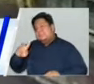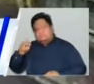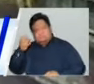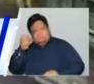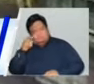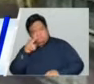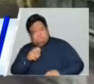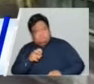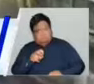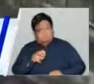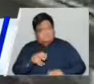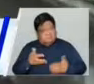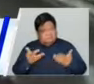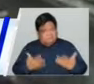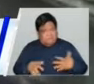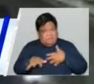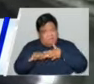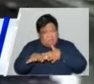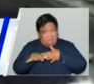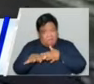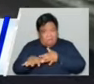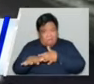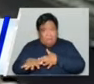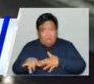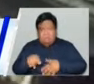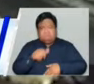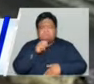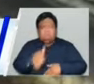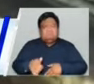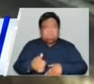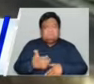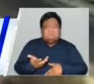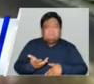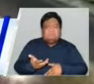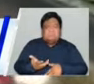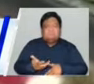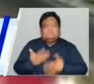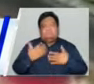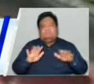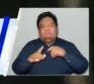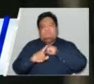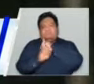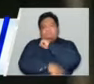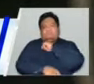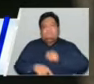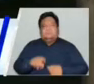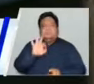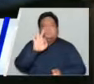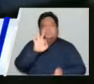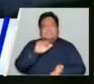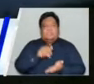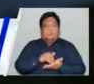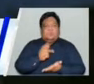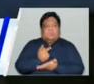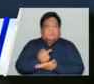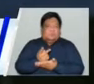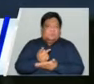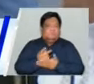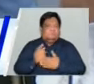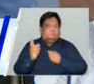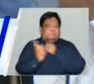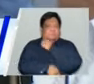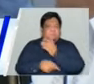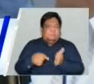trapiko sa mga oras na yon sa labas ng busway. Pinatawan na ng 6,000 pisong multa ang driver. Sabi ni Transportation Secretary Jaime